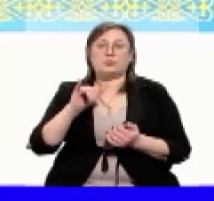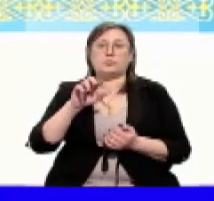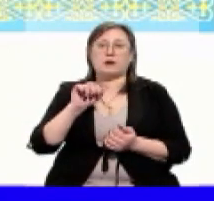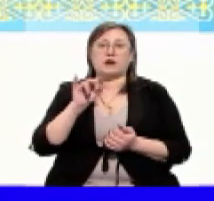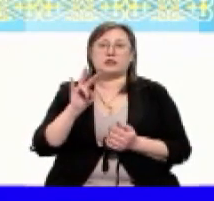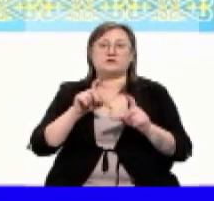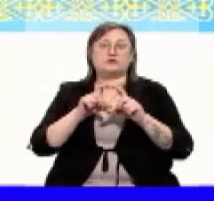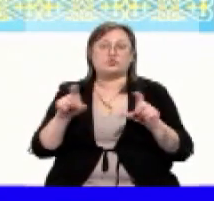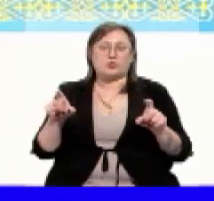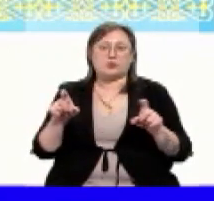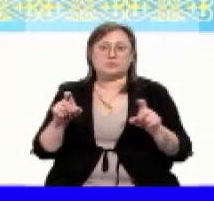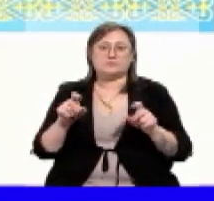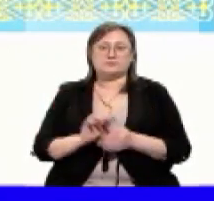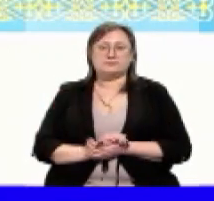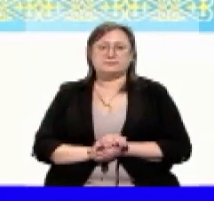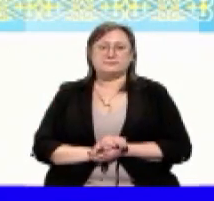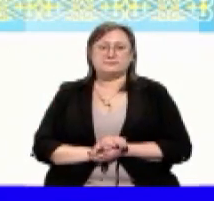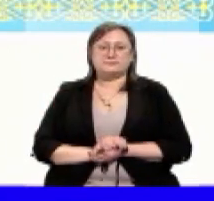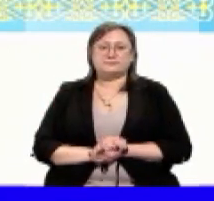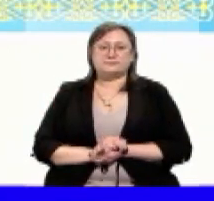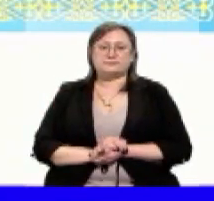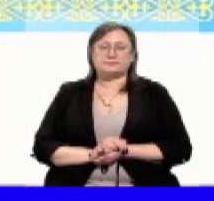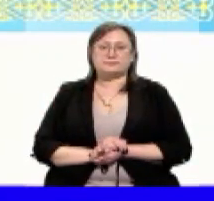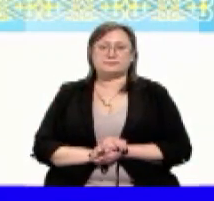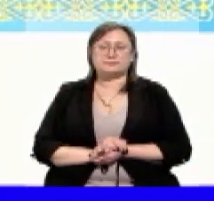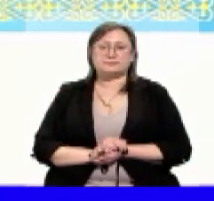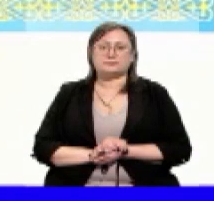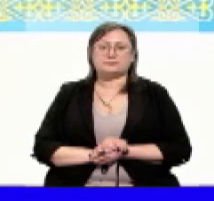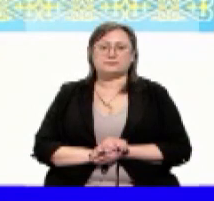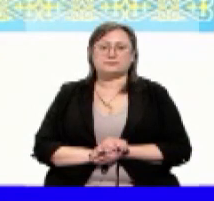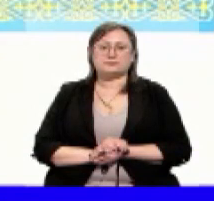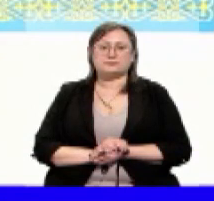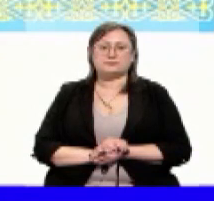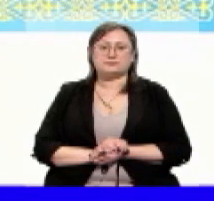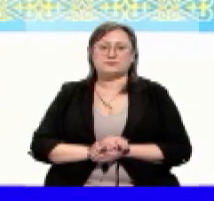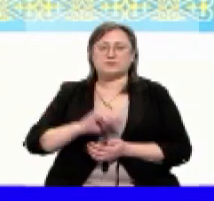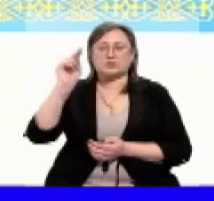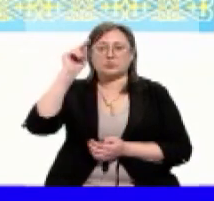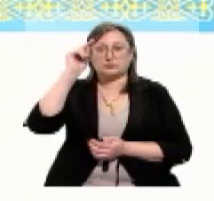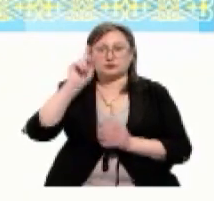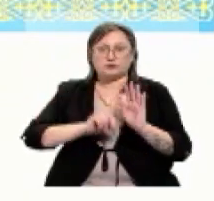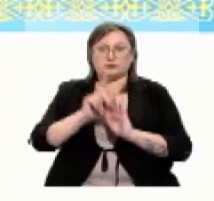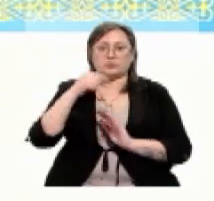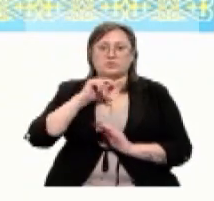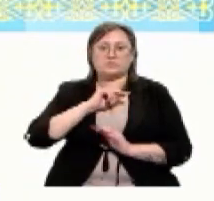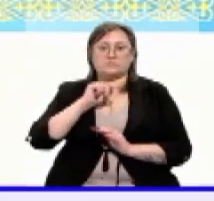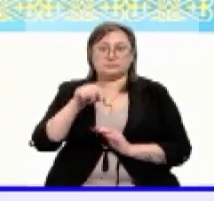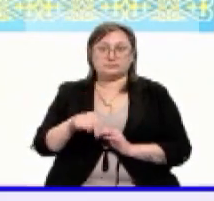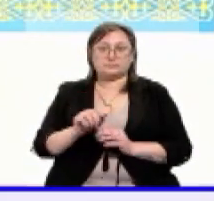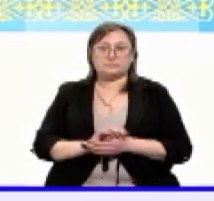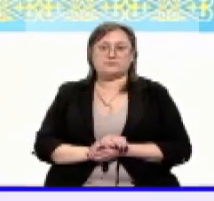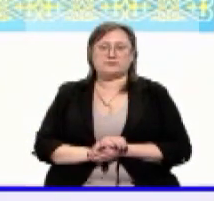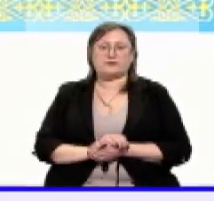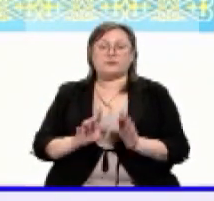болды жасап жатқаным оқу жылы басталғалы бері. Ауылға келу басында әрине қорқынышты болды, қорқыныш болды